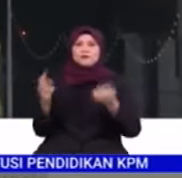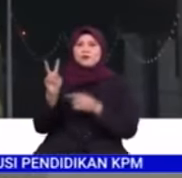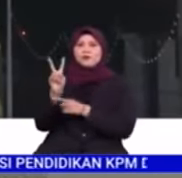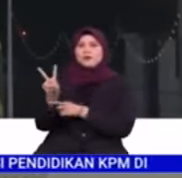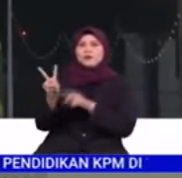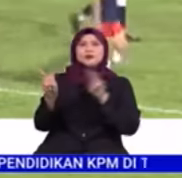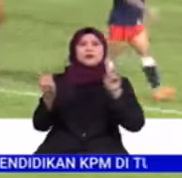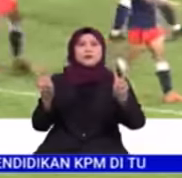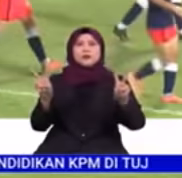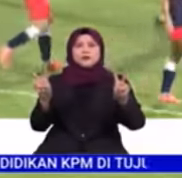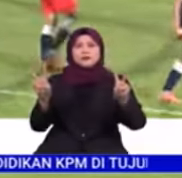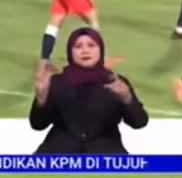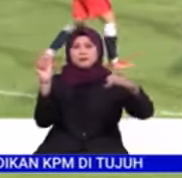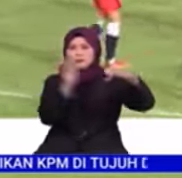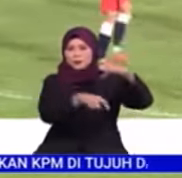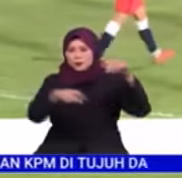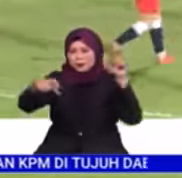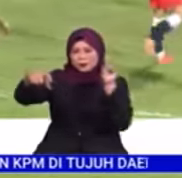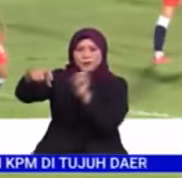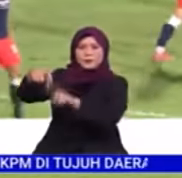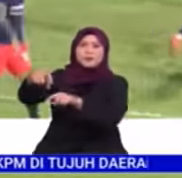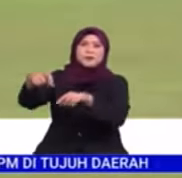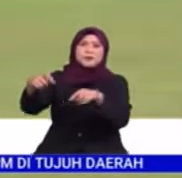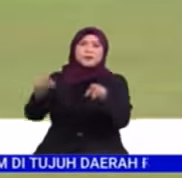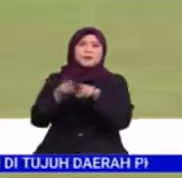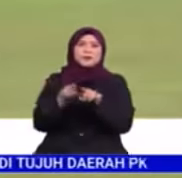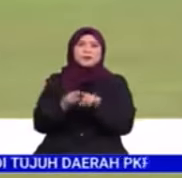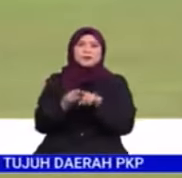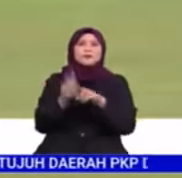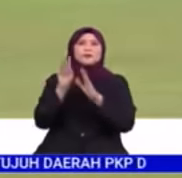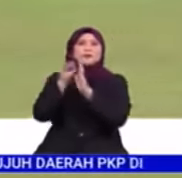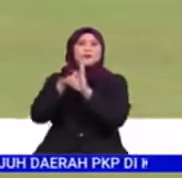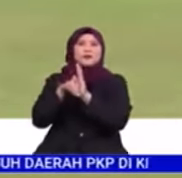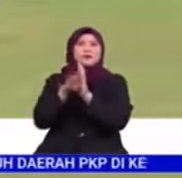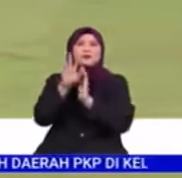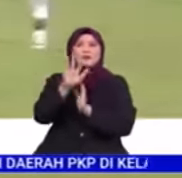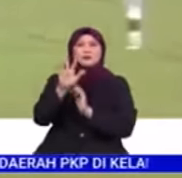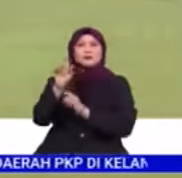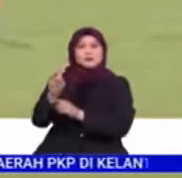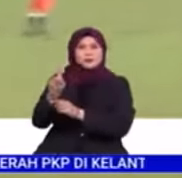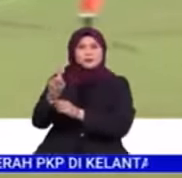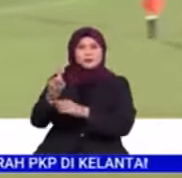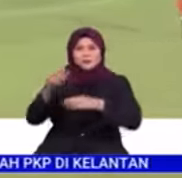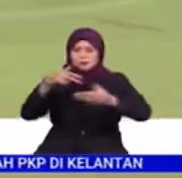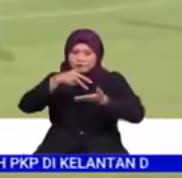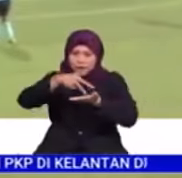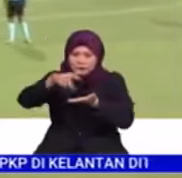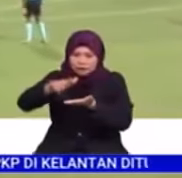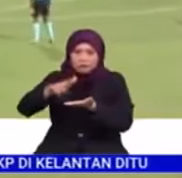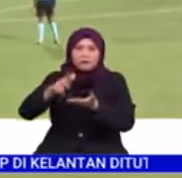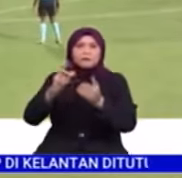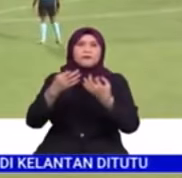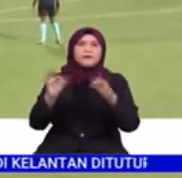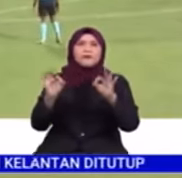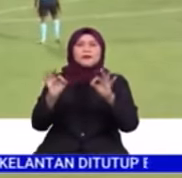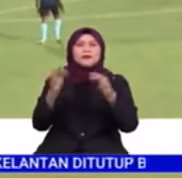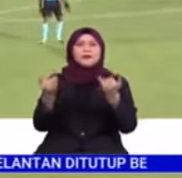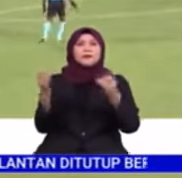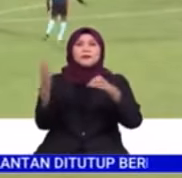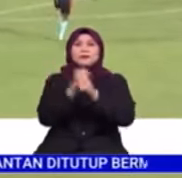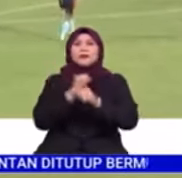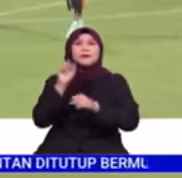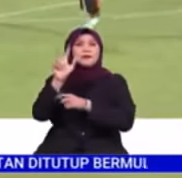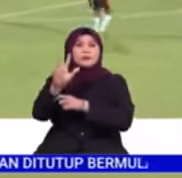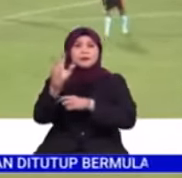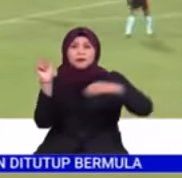Duo sama melalui jaringan ketua pasukan adbch pada menit ke-51 hasil sepakan percuma Sebelum menjadi tidur menjaringkan gol